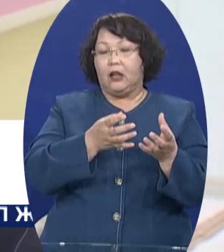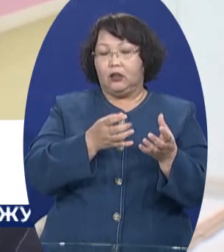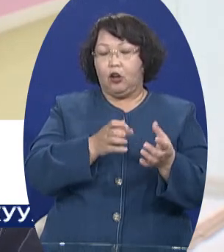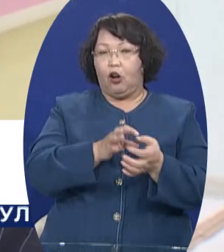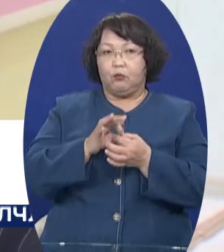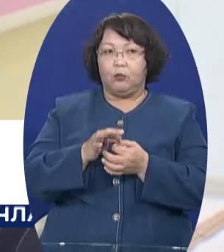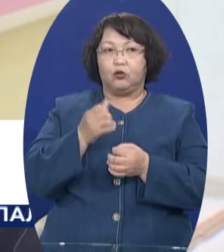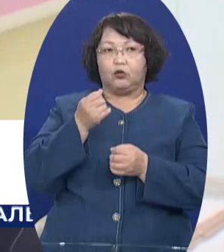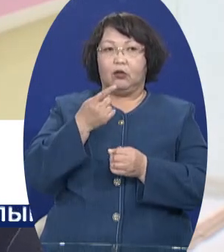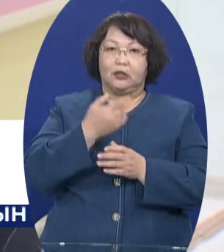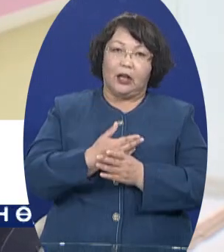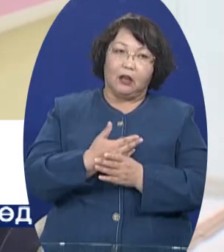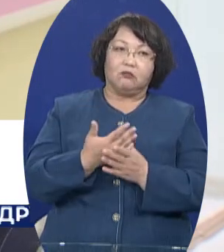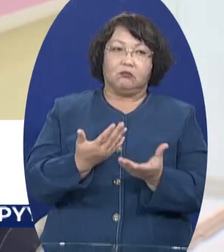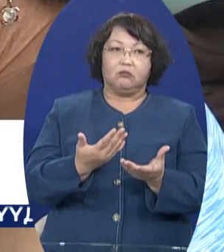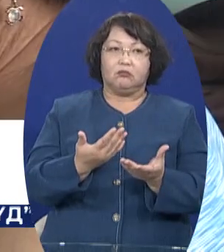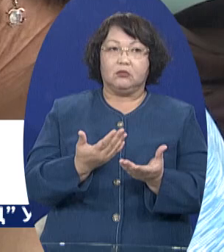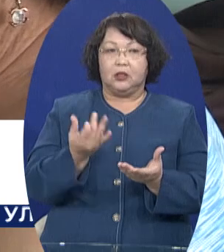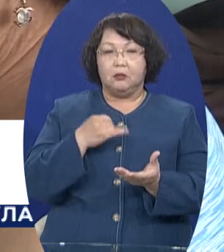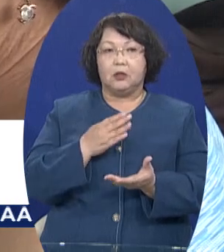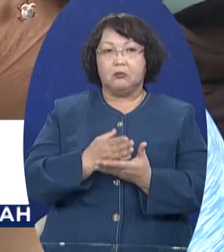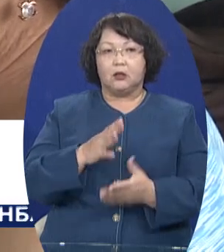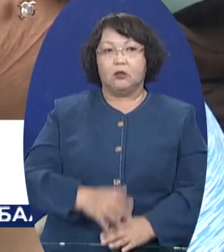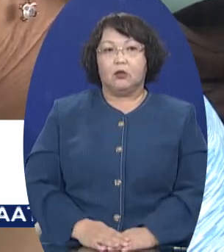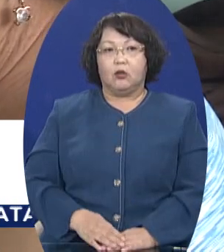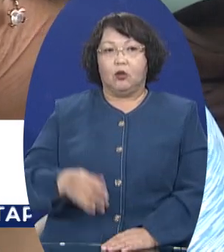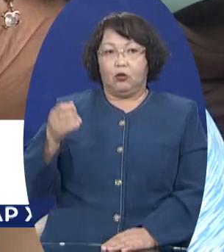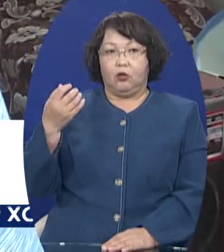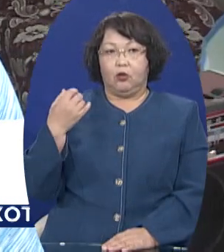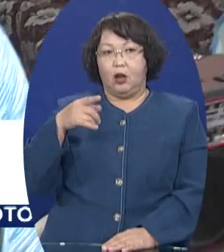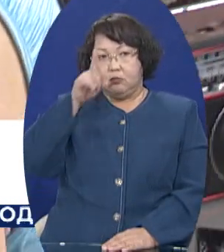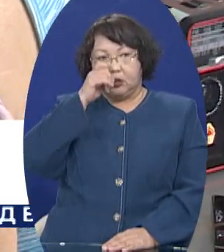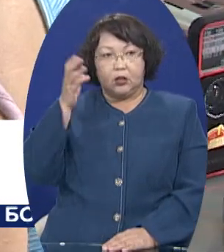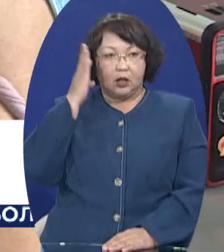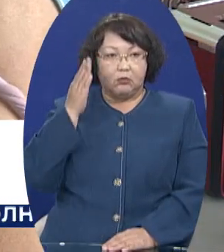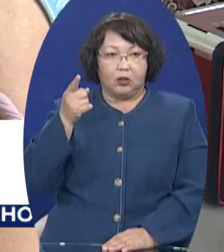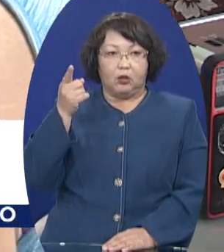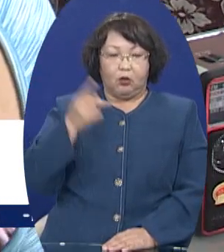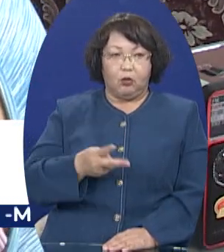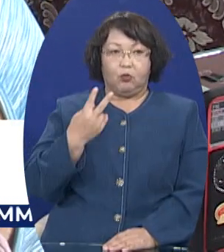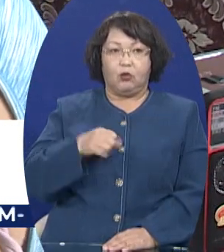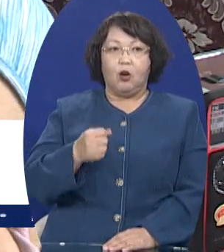бас төл улсын утаа толгойтой л байдаг бах л та ер нь. Одоо би хоёр дахь удаагаа чинь үрдүнтэй болдго юм би